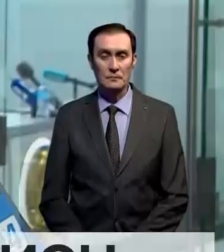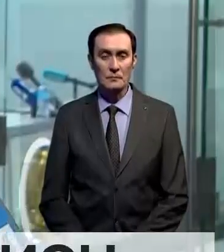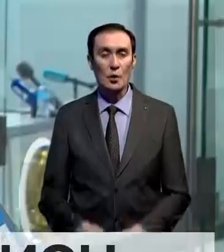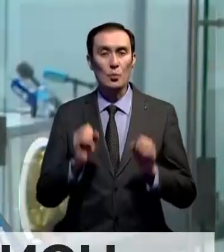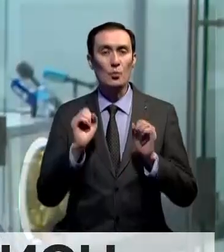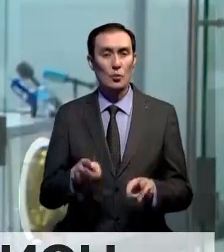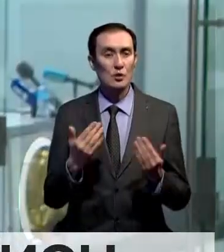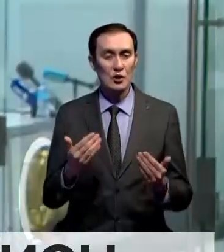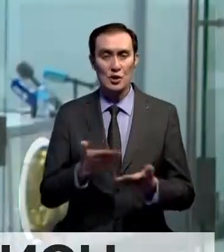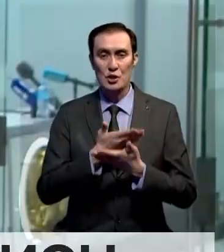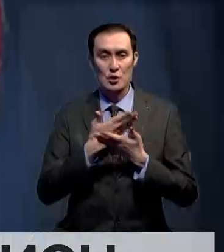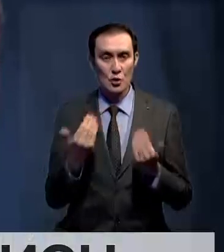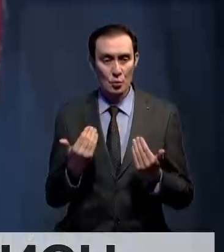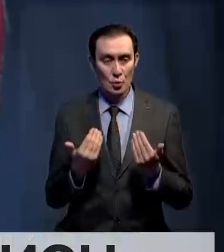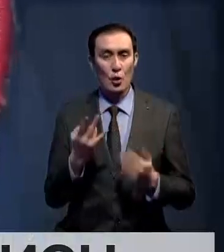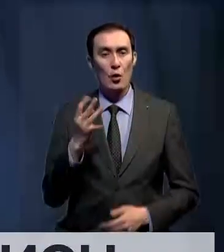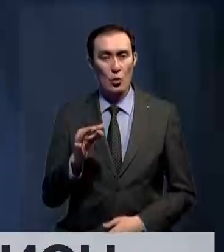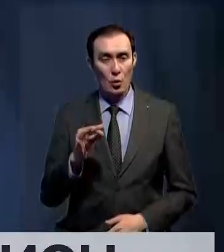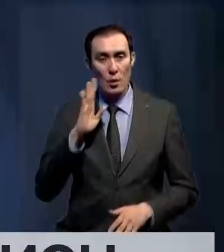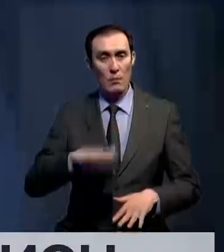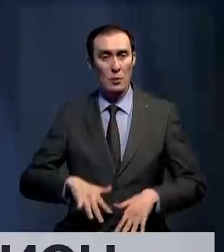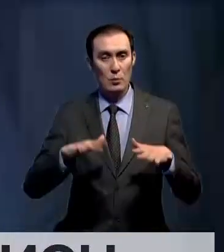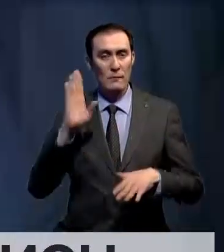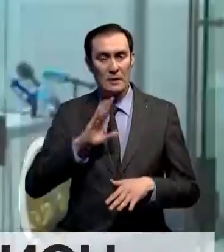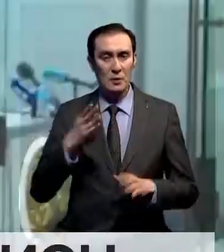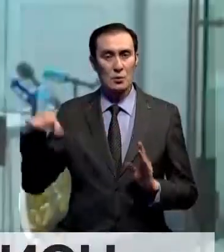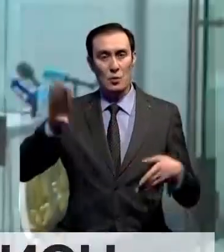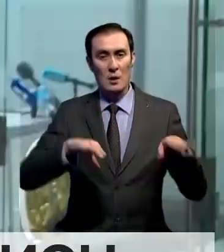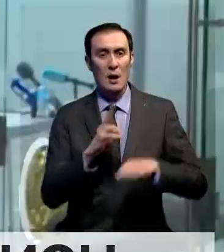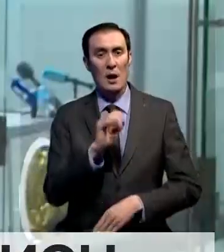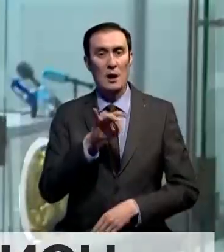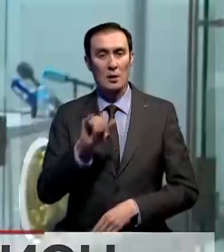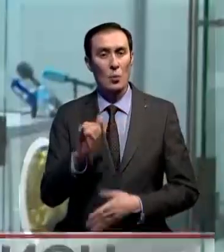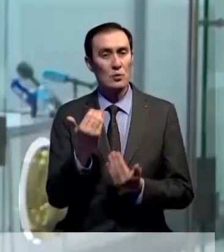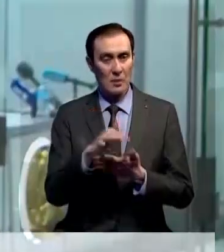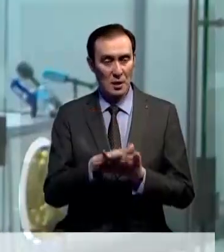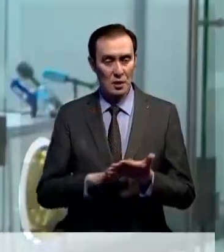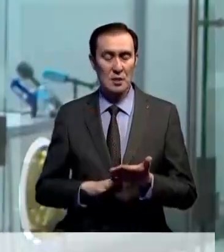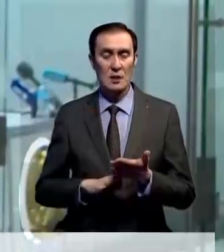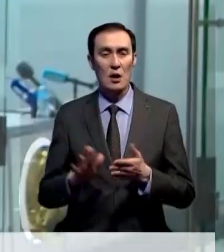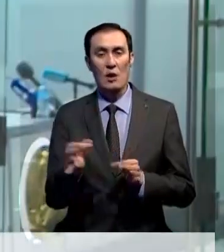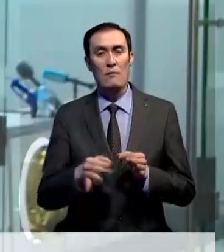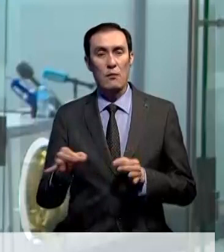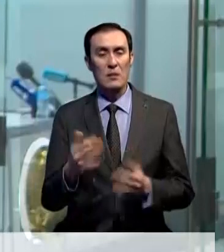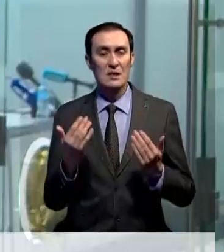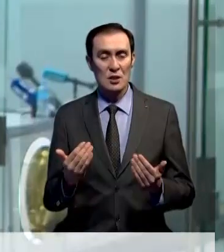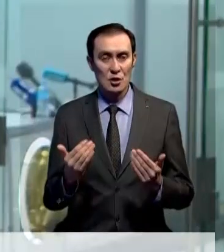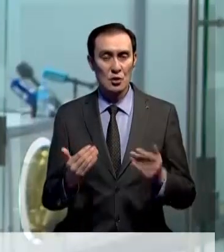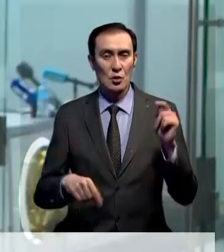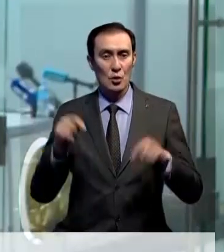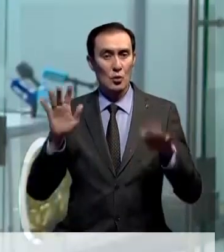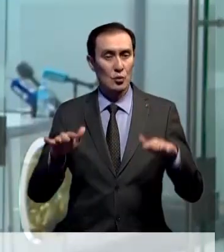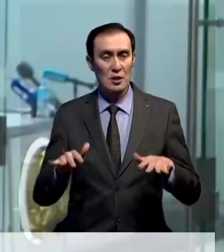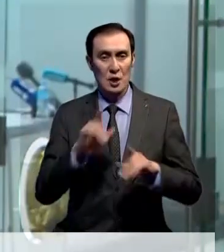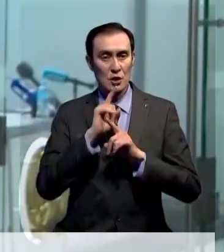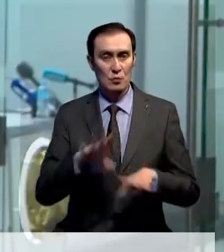Угроза сейчас нету, но поток воды с горных районов Каратау продолжается. По области сейчас дождь не